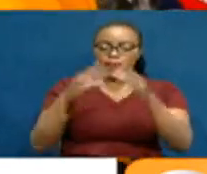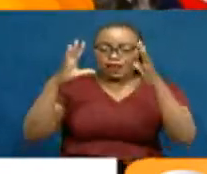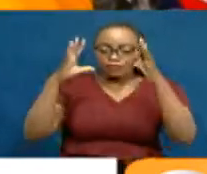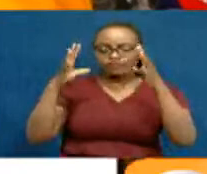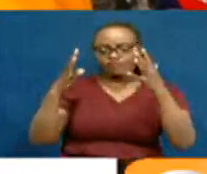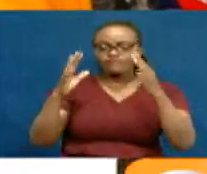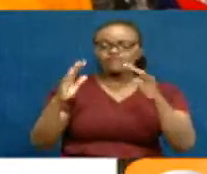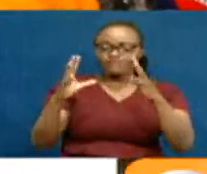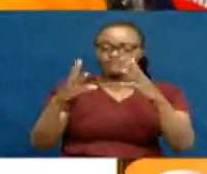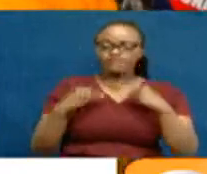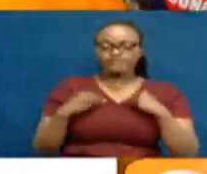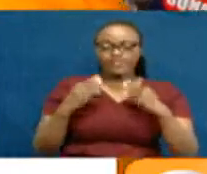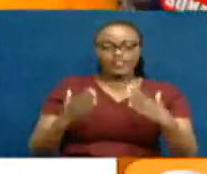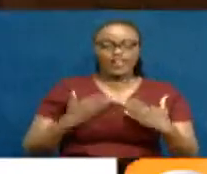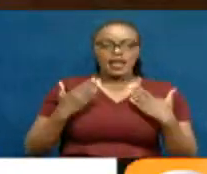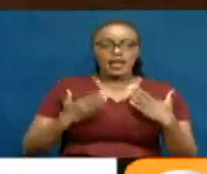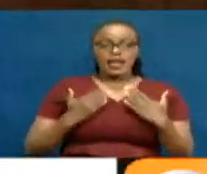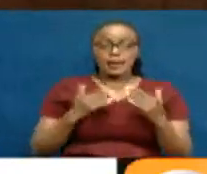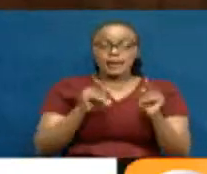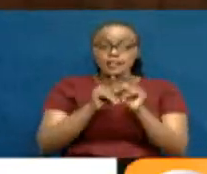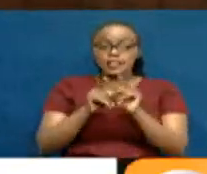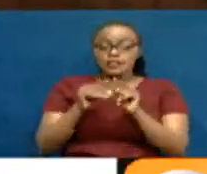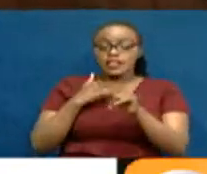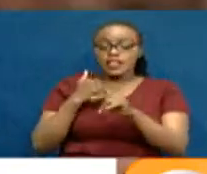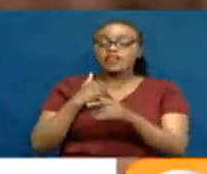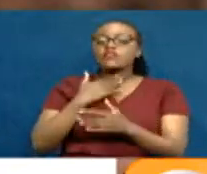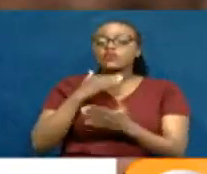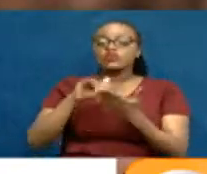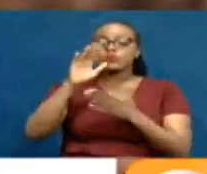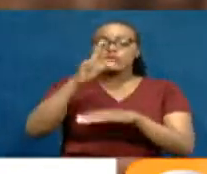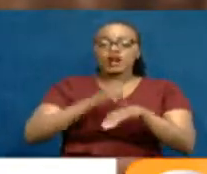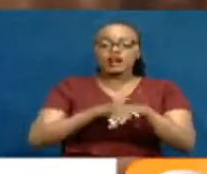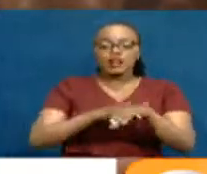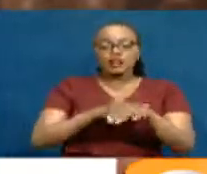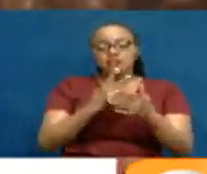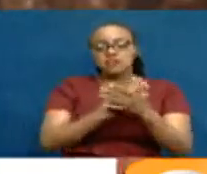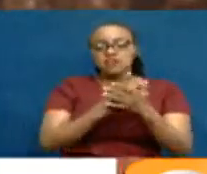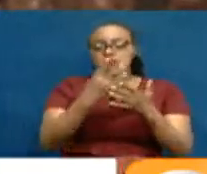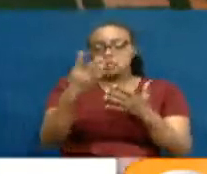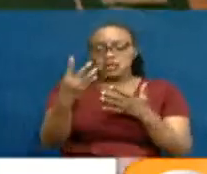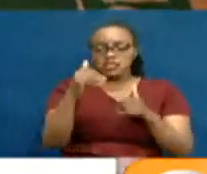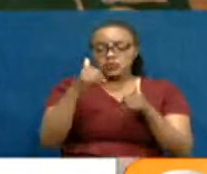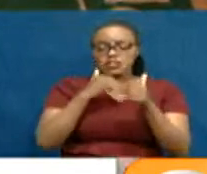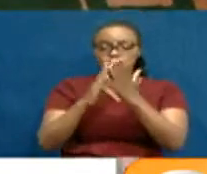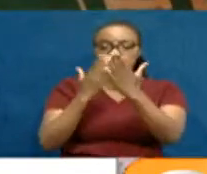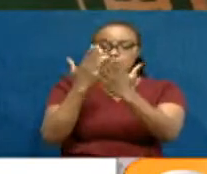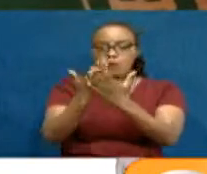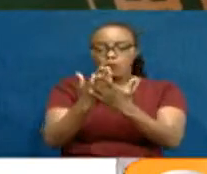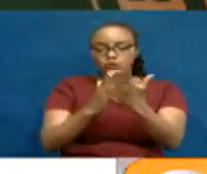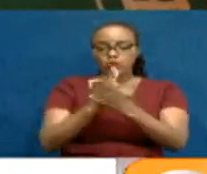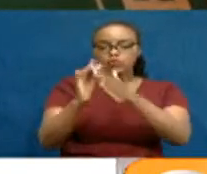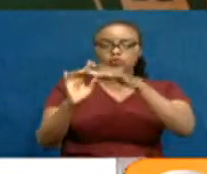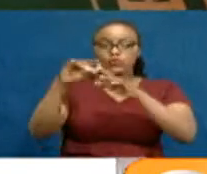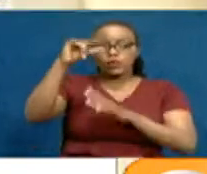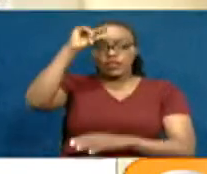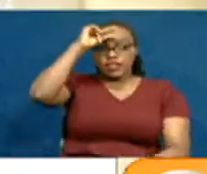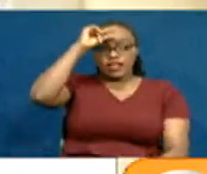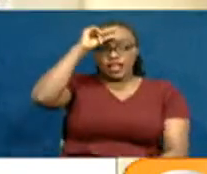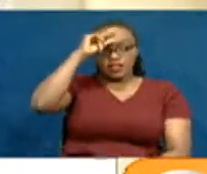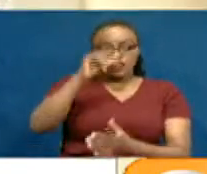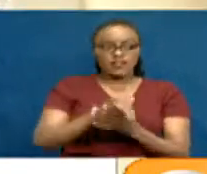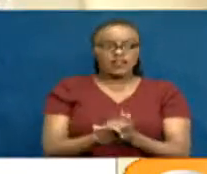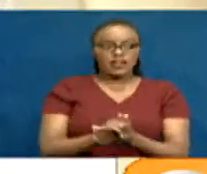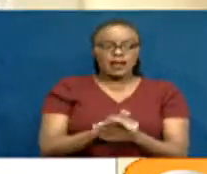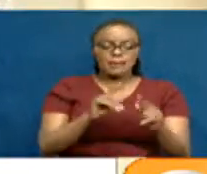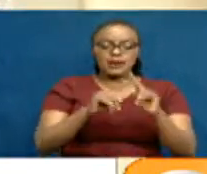ya serikali kwa tabasamu, japo wakataka muda zaidi ya majuma 4 yaliyopendekezwa na serikali. Lakini